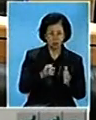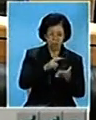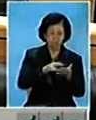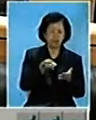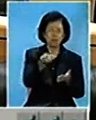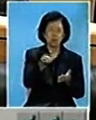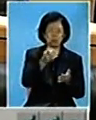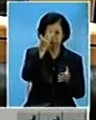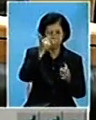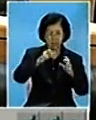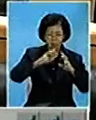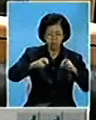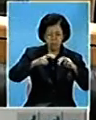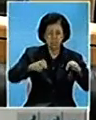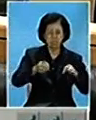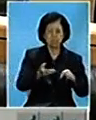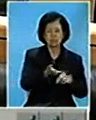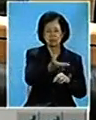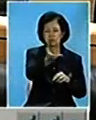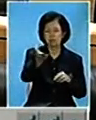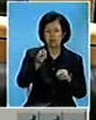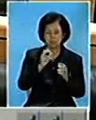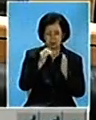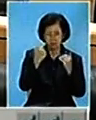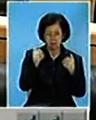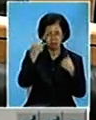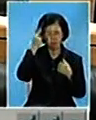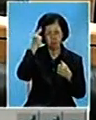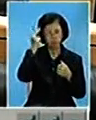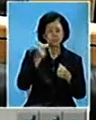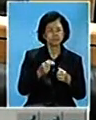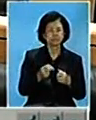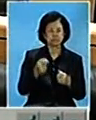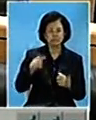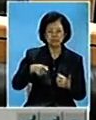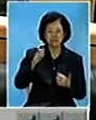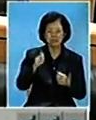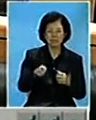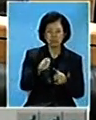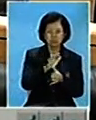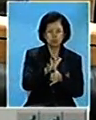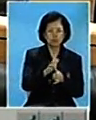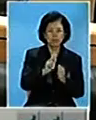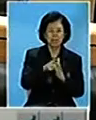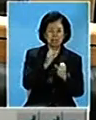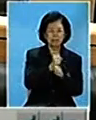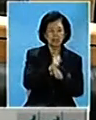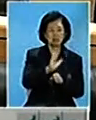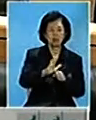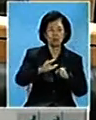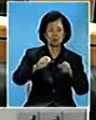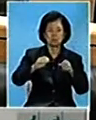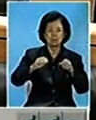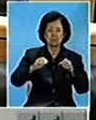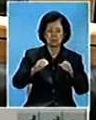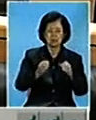านี้ครับมันจะได้ให้ความรู้กับประชาชนว่าศาลสามารถที่จะกำกับควบคุมการทำงานของฝ่ายบริหารและฝ่ายนิติบัญญัติได้